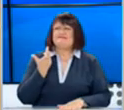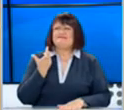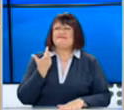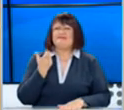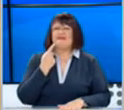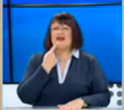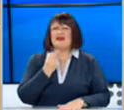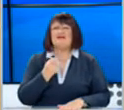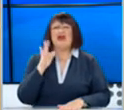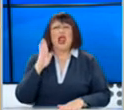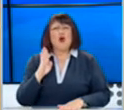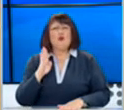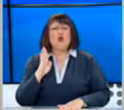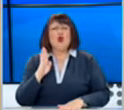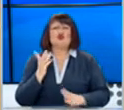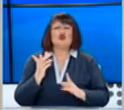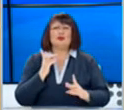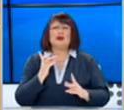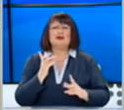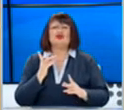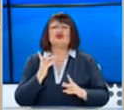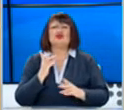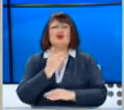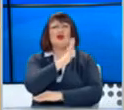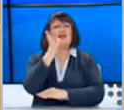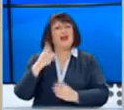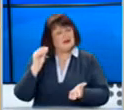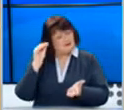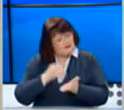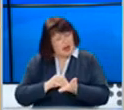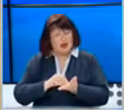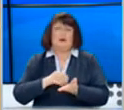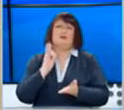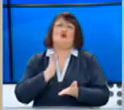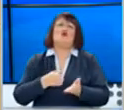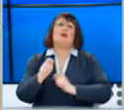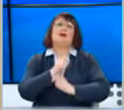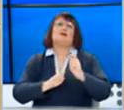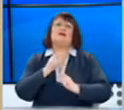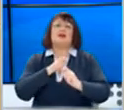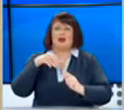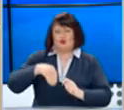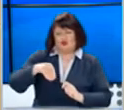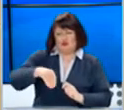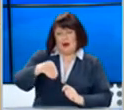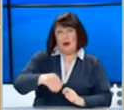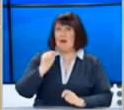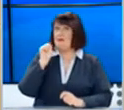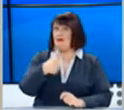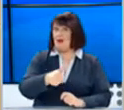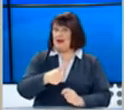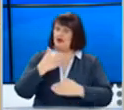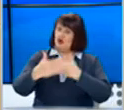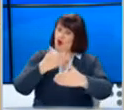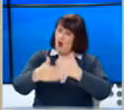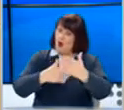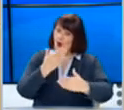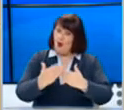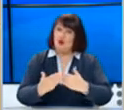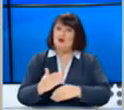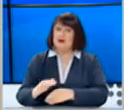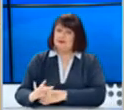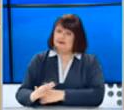είπε ο κύριος Βελόπουλος, τα δάση δεν ξαναγίνονται. Όχι, ξαναγίνονται τα δάση. Ξαναγίνονται απλά με τους δικούς τους ρυθμούς. Τα δάση ξαναγίνονται με τους δικούς